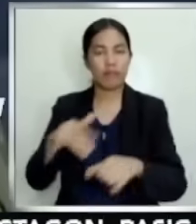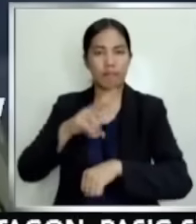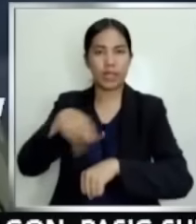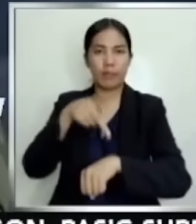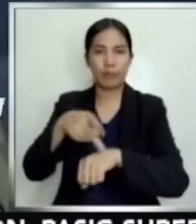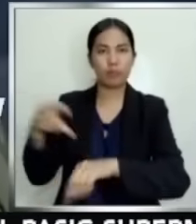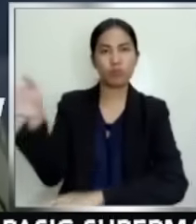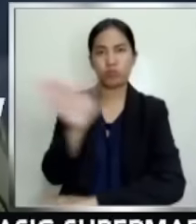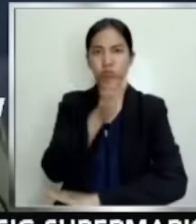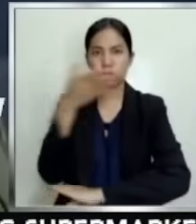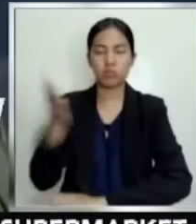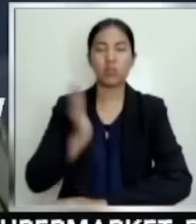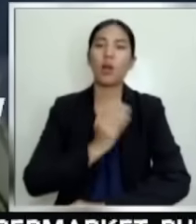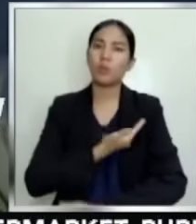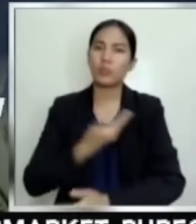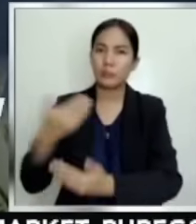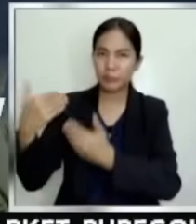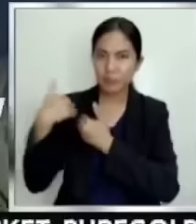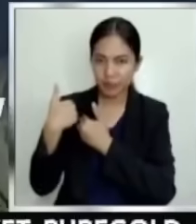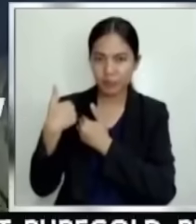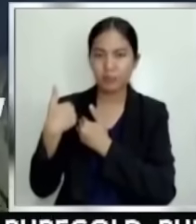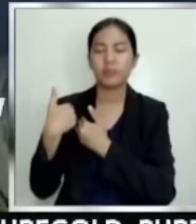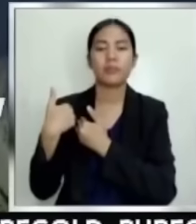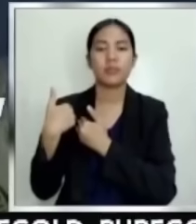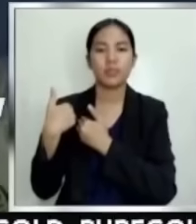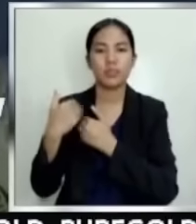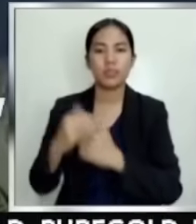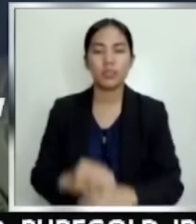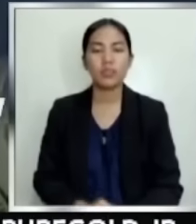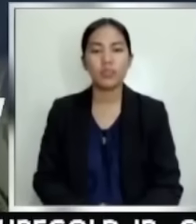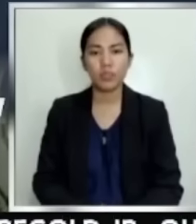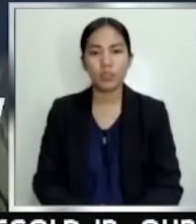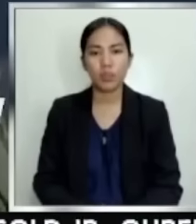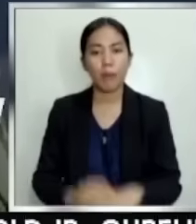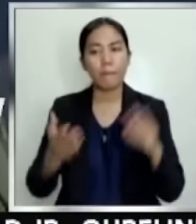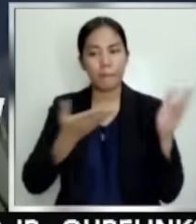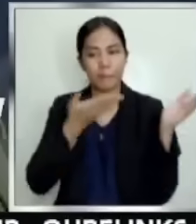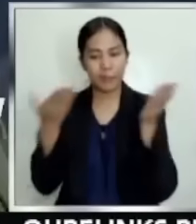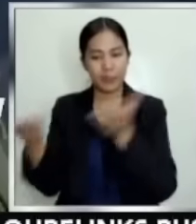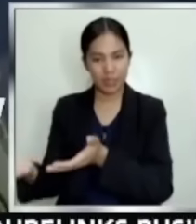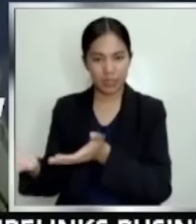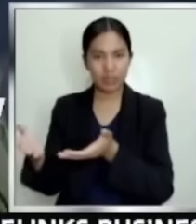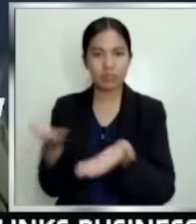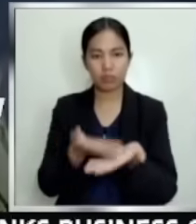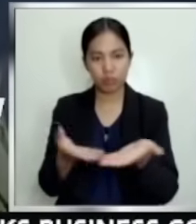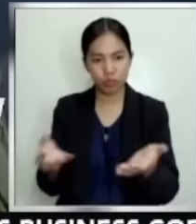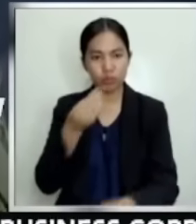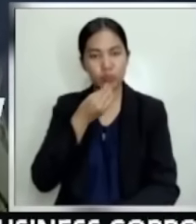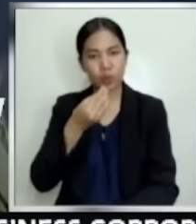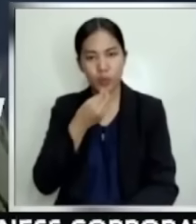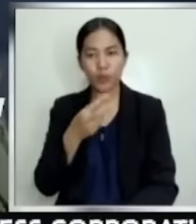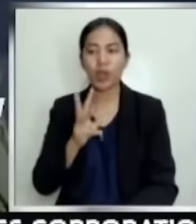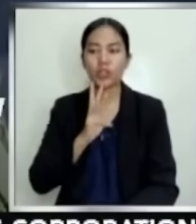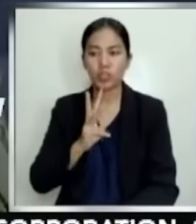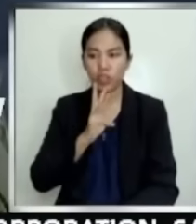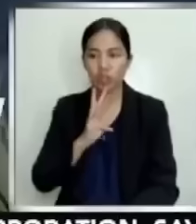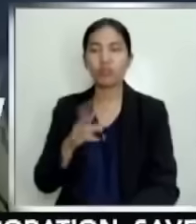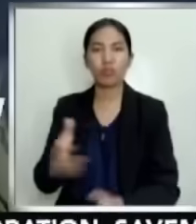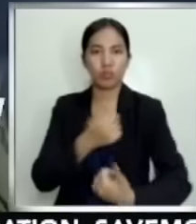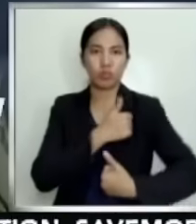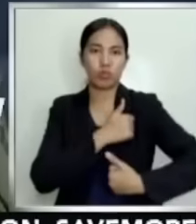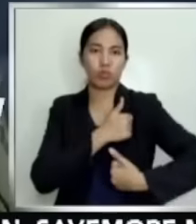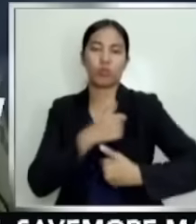our obligation to bring supplies to our troops who are on board, no? So hindi po